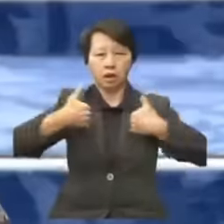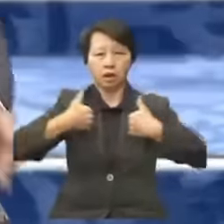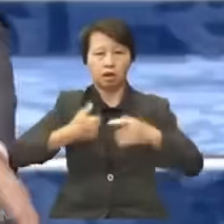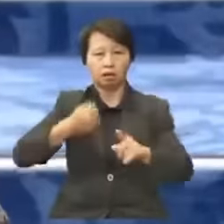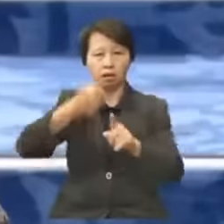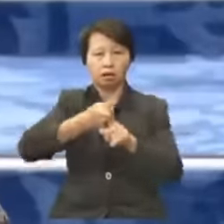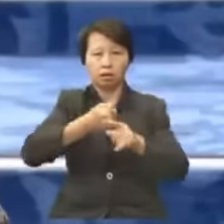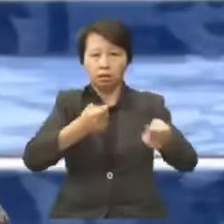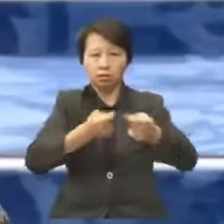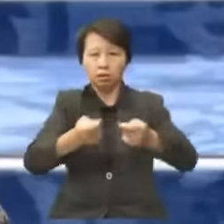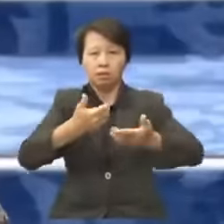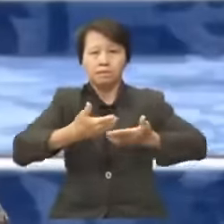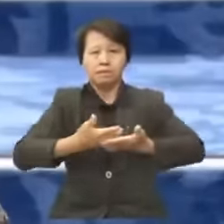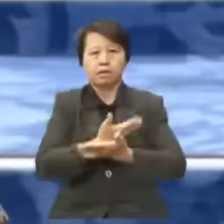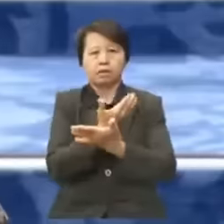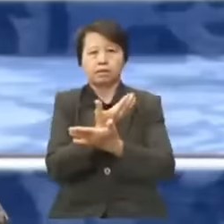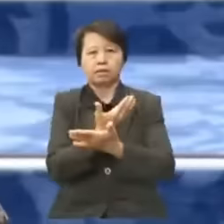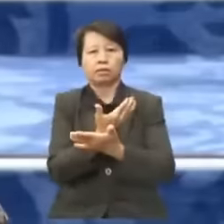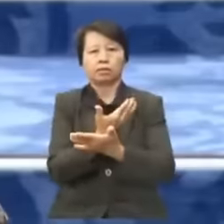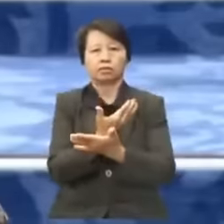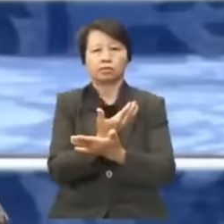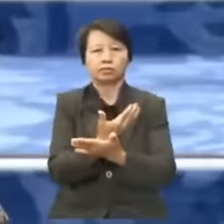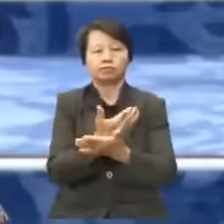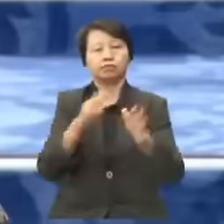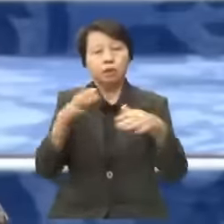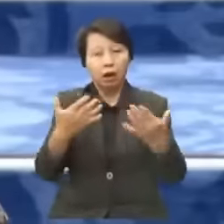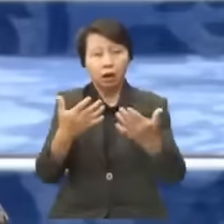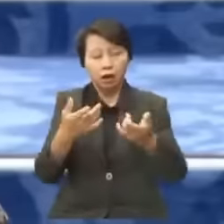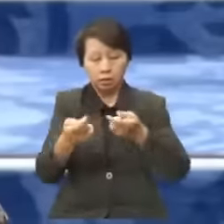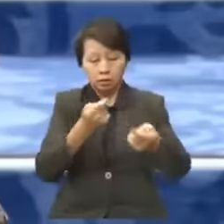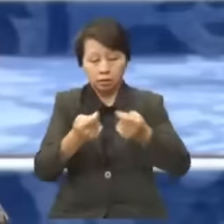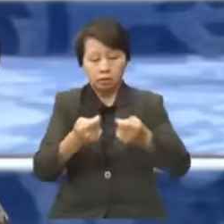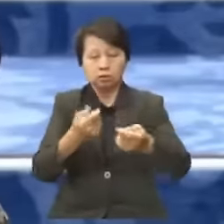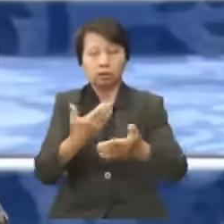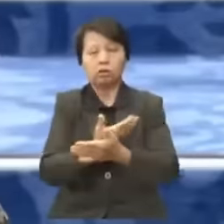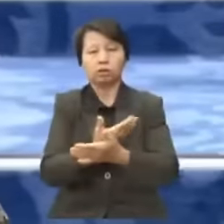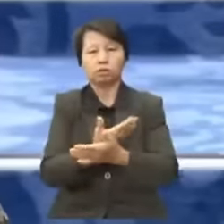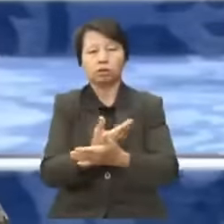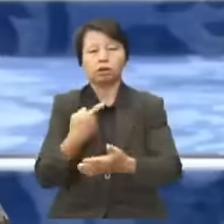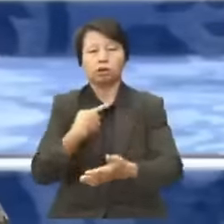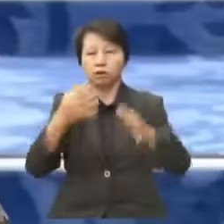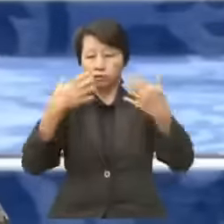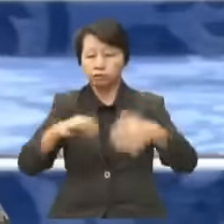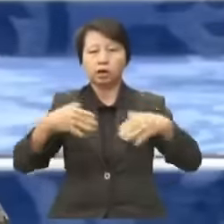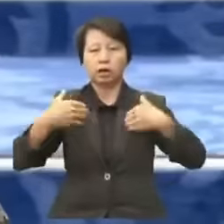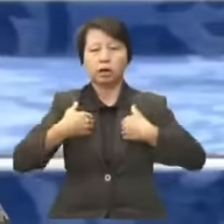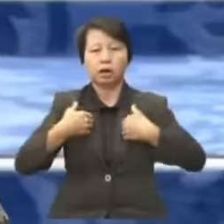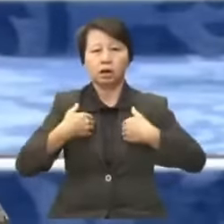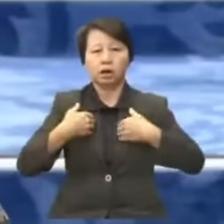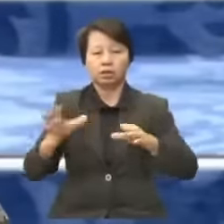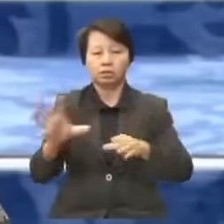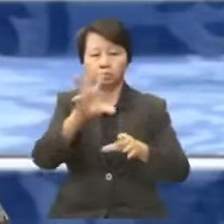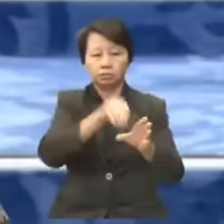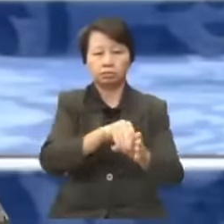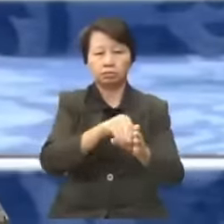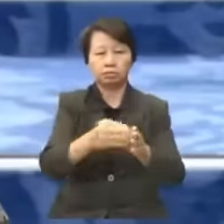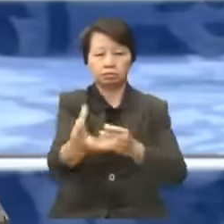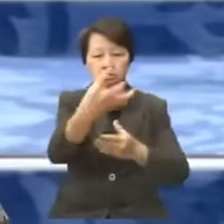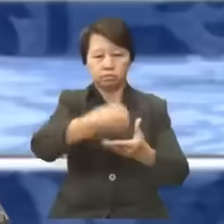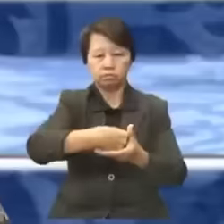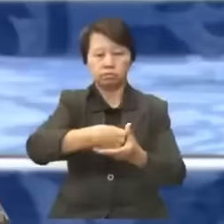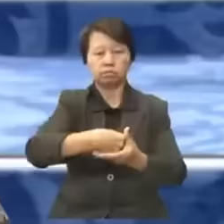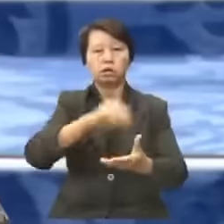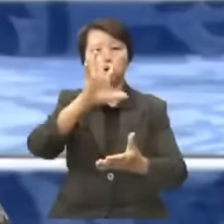arahan pentadbiran yang baru bagaimana arahan pentadbiran baru kita telah mengadakan sesi libat urus